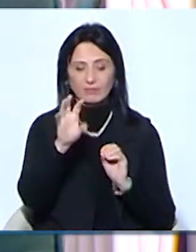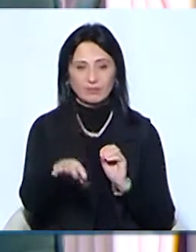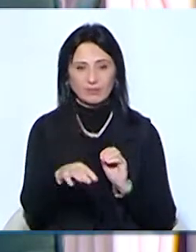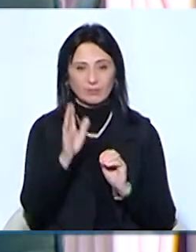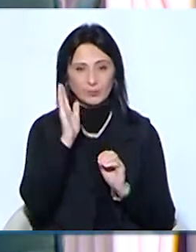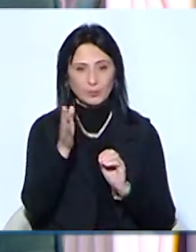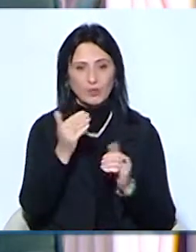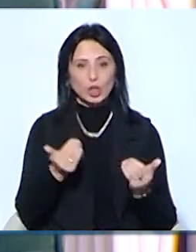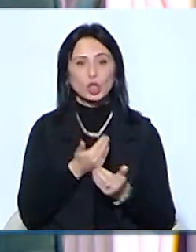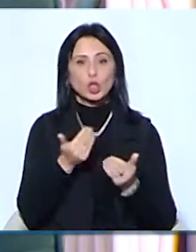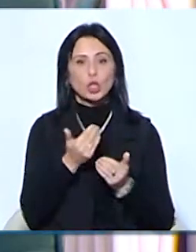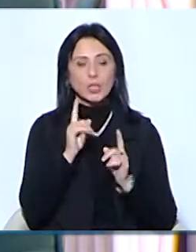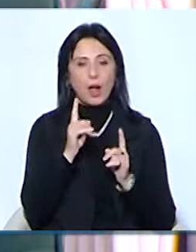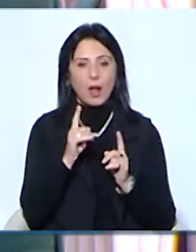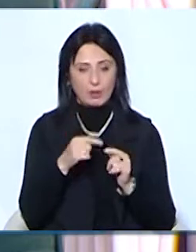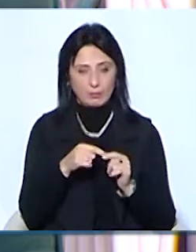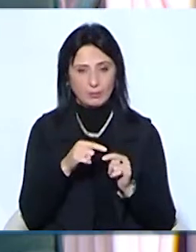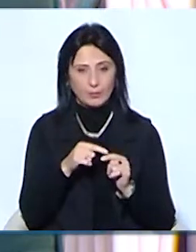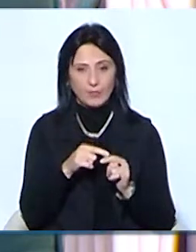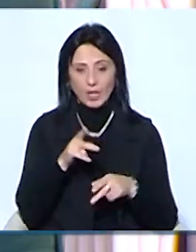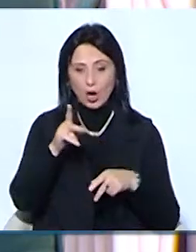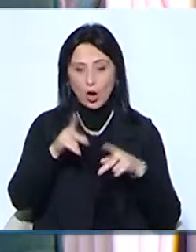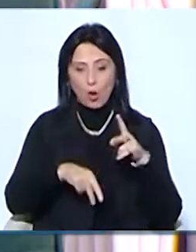დაკავშირებული, ცოცხალ დონაციასთან.